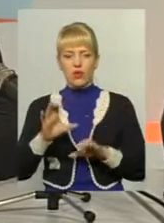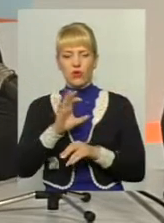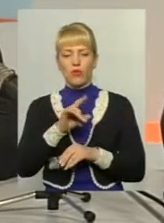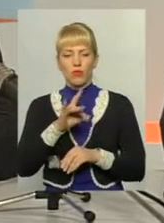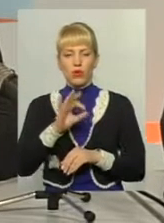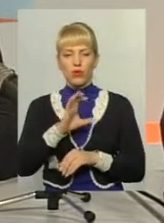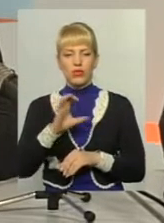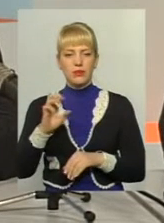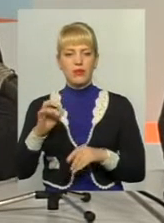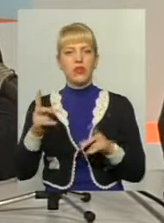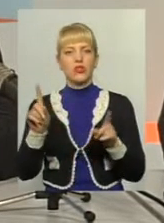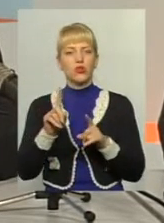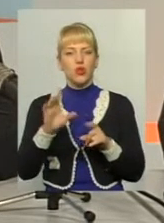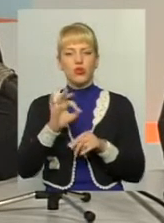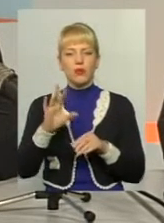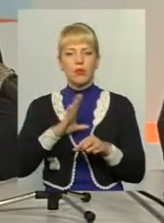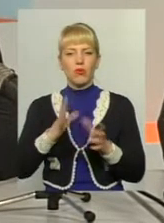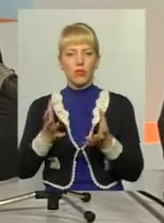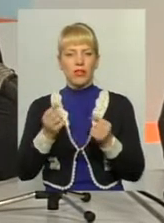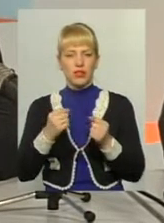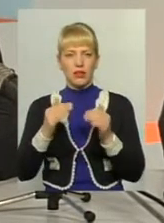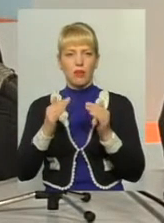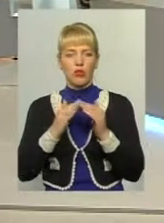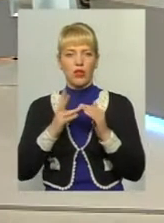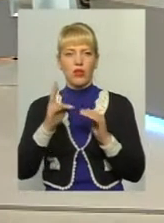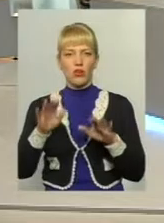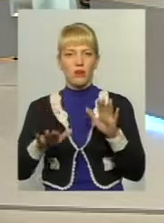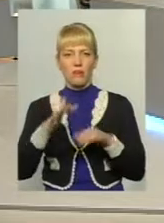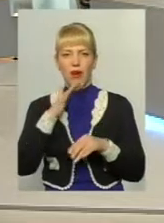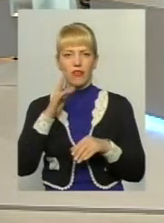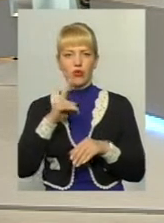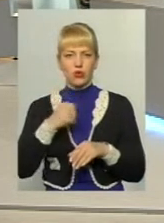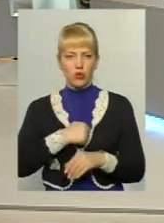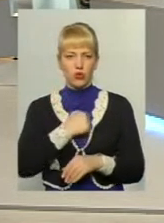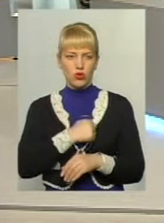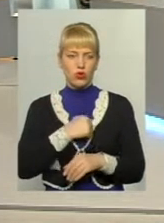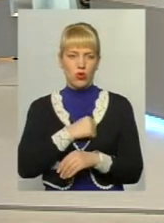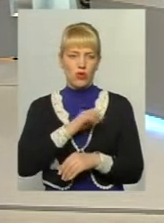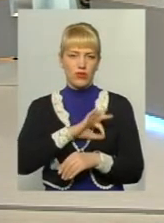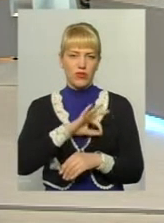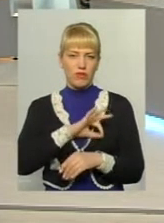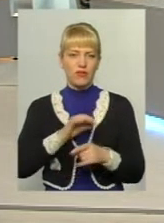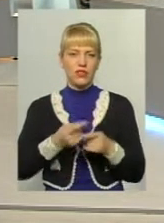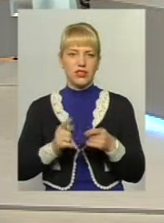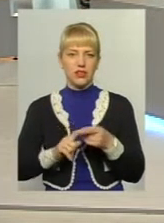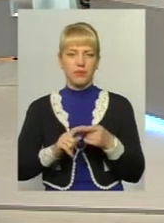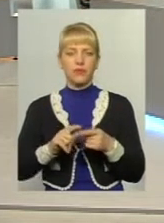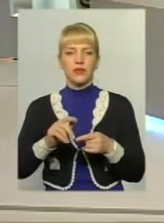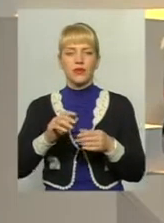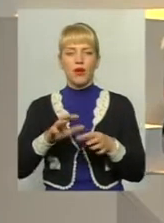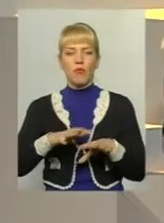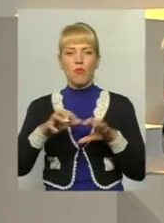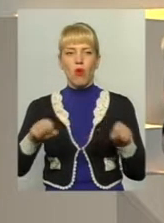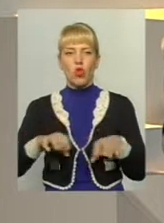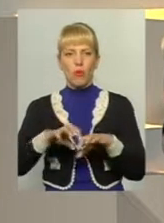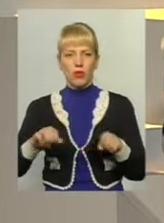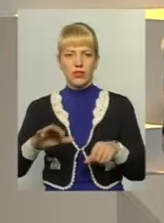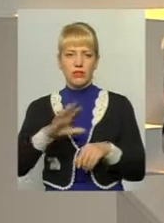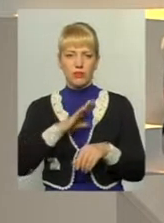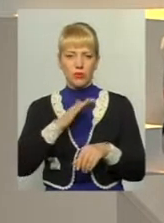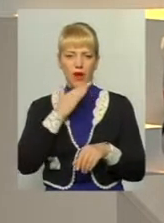зокрема, це от прийняття будинку на баланс. Тобто воно взагалі зараз скасовано, та стаття, яка регулювала попередній